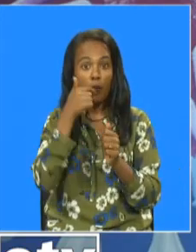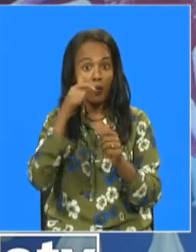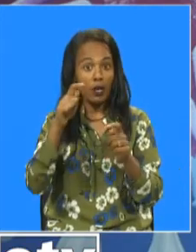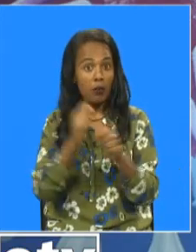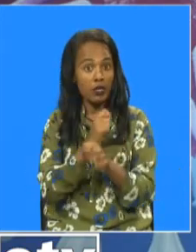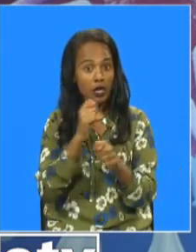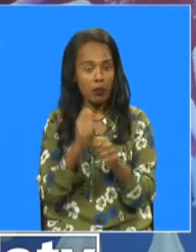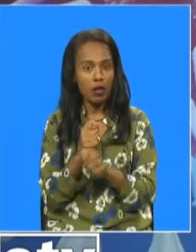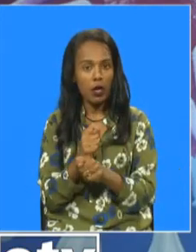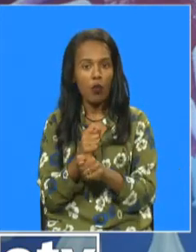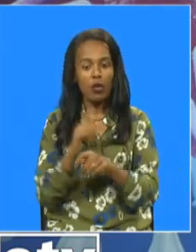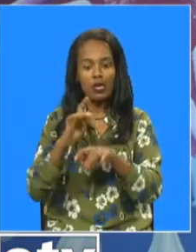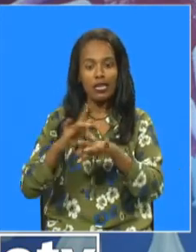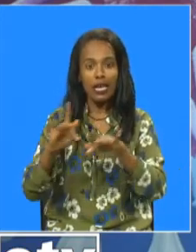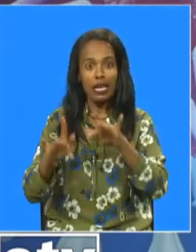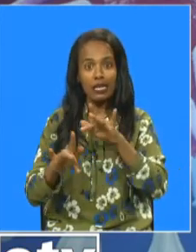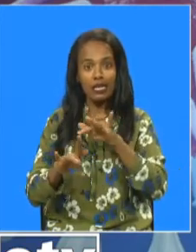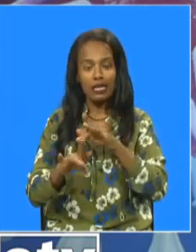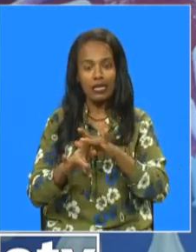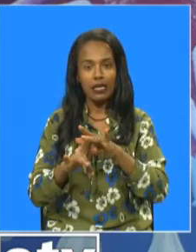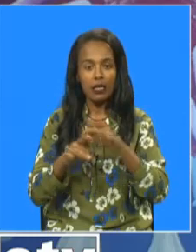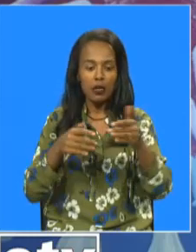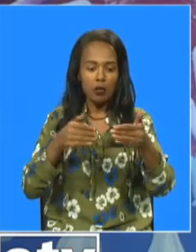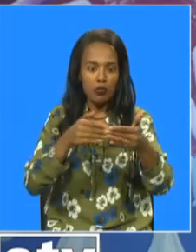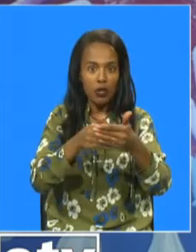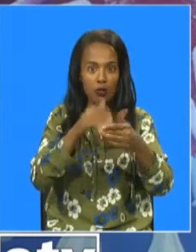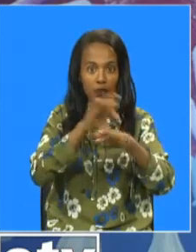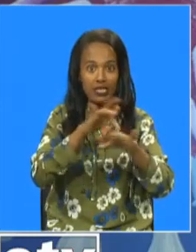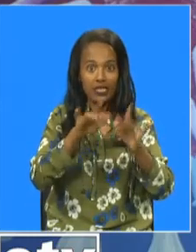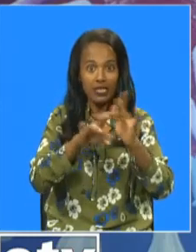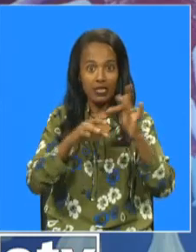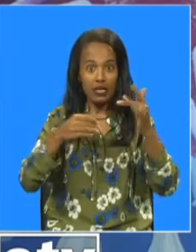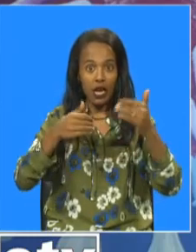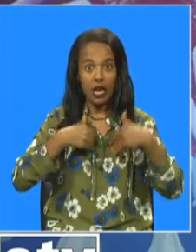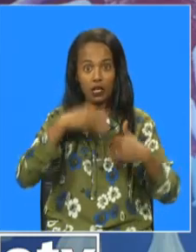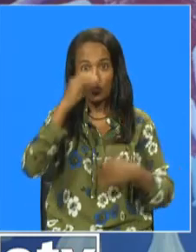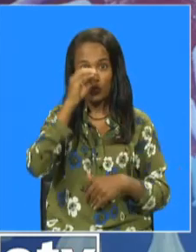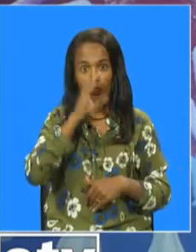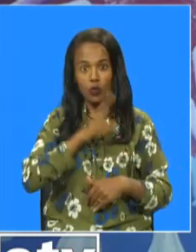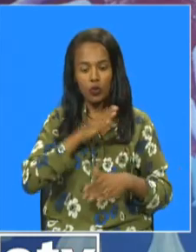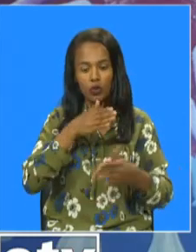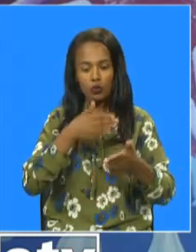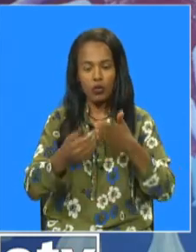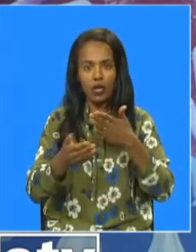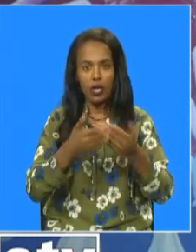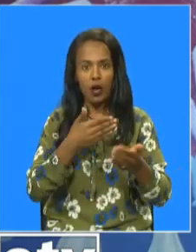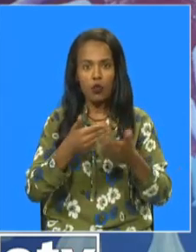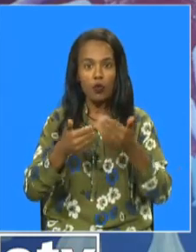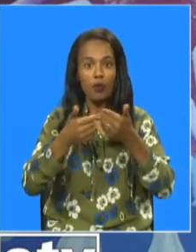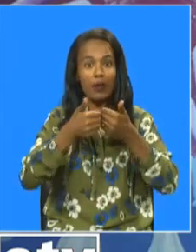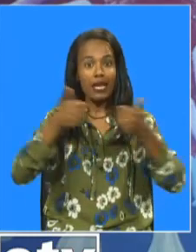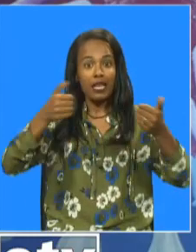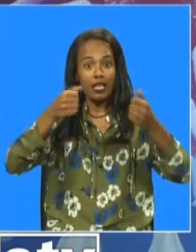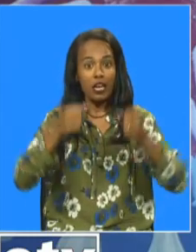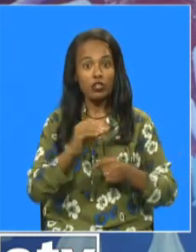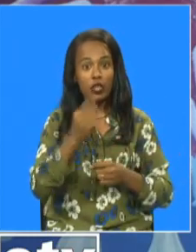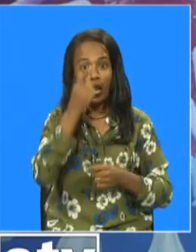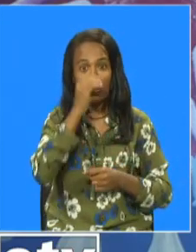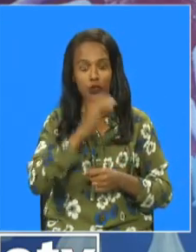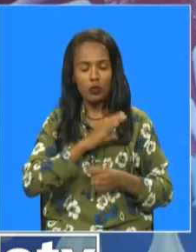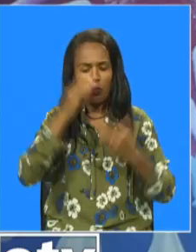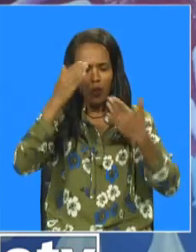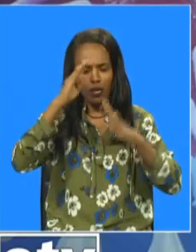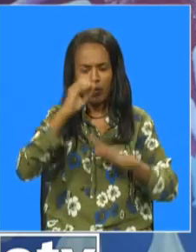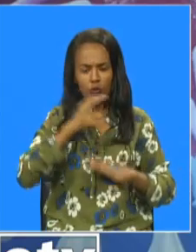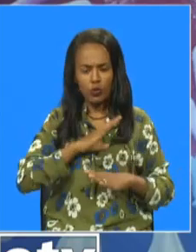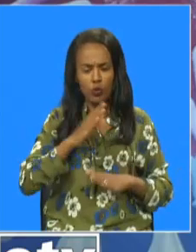የመተግበሪያው የንክኪን በቅርበት ንክኪ ያላቸውን ሰዎች በቀላሉ መለየት እንዲያስችልና አንድ ሰው እንኳን